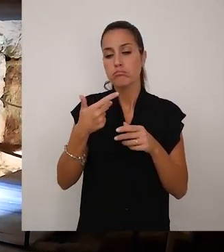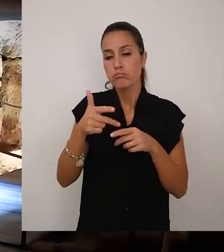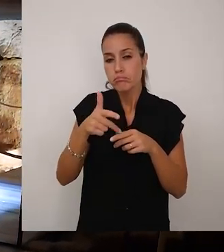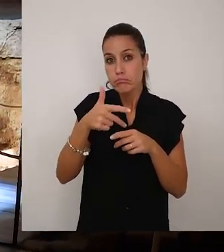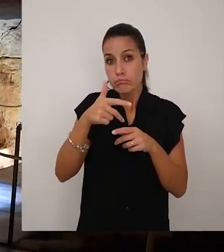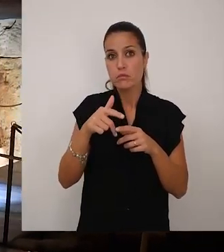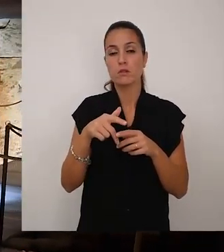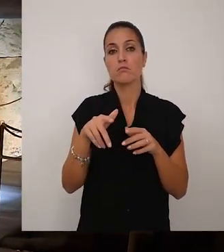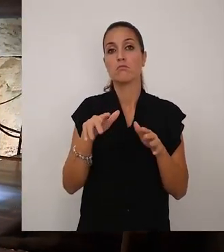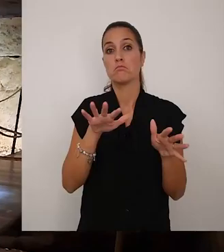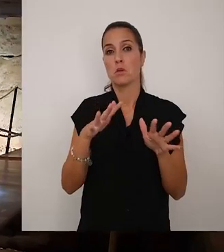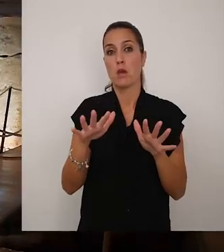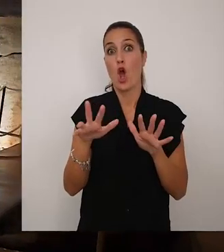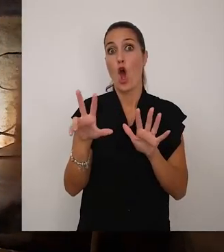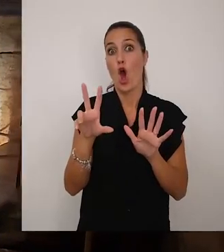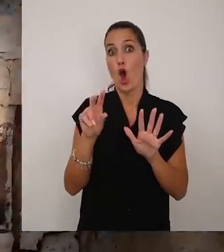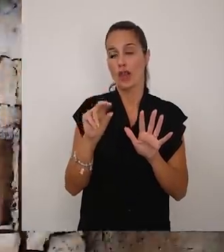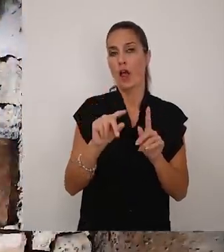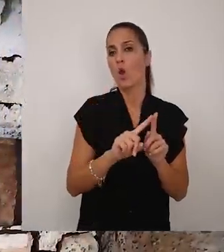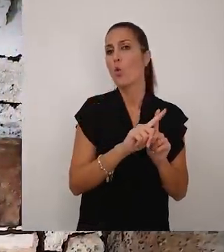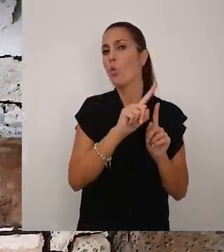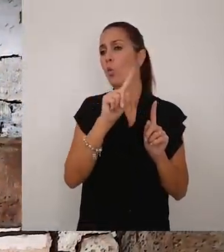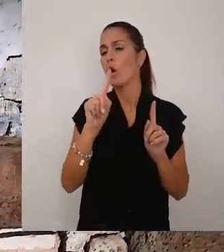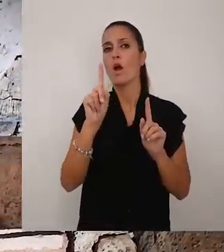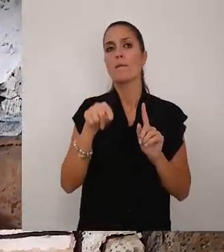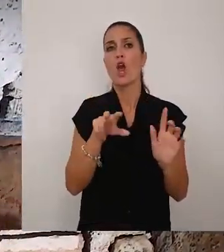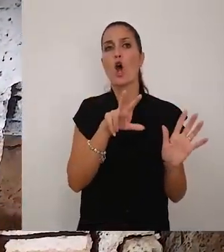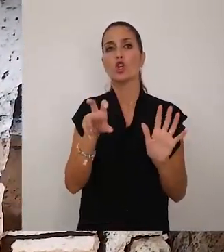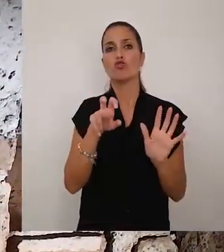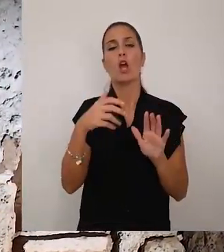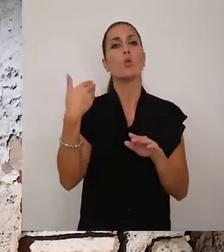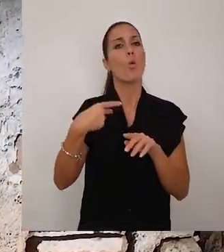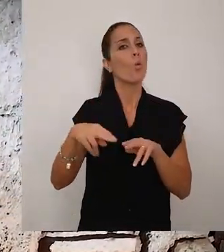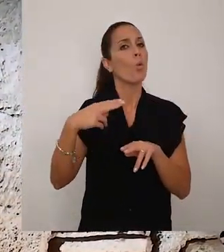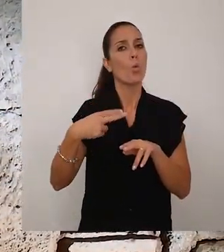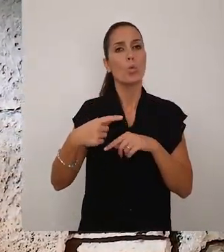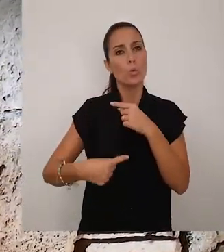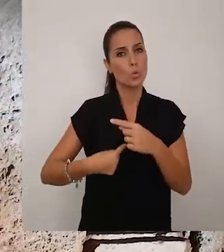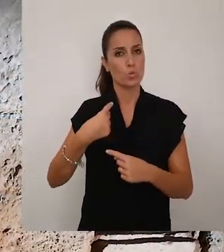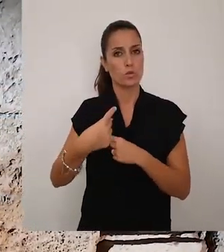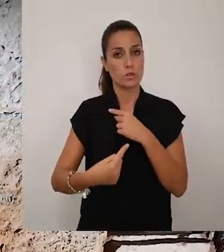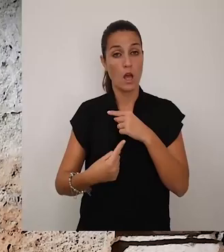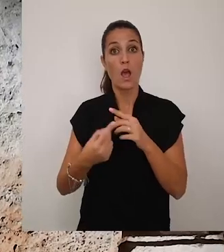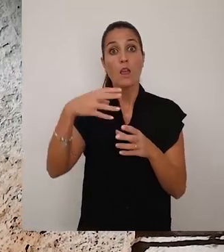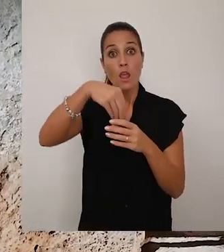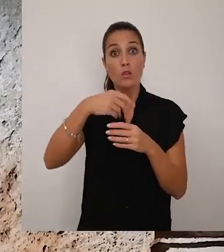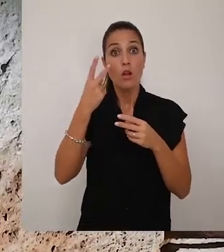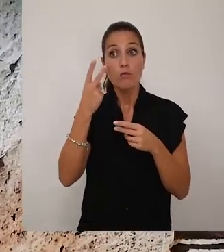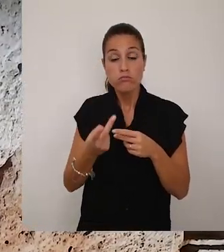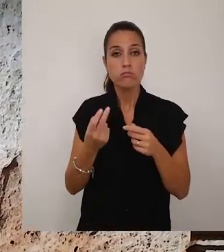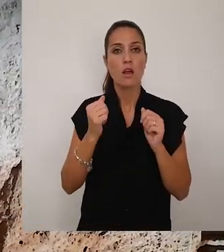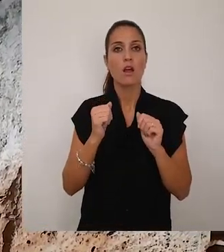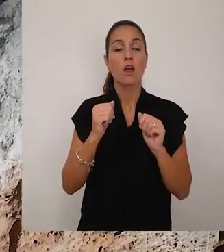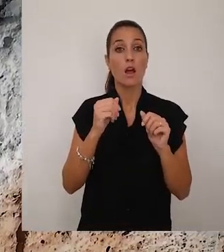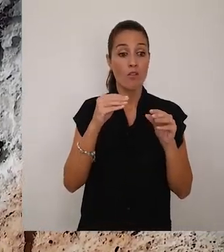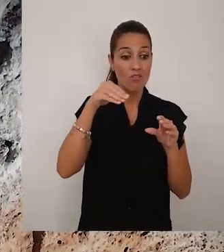Restaurato negli anni Ottanta, il frantoio fu utilizzato sino all'Ottocento, ed ancora oggi si possono ammirare al suo interno le vasche originali